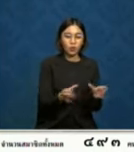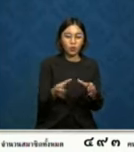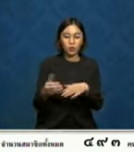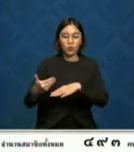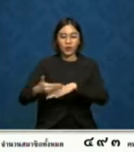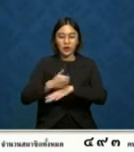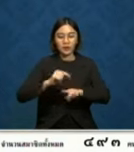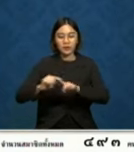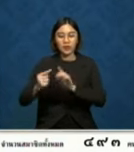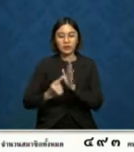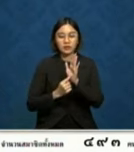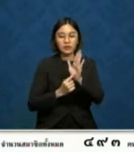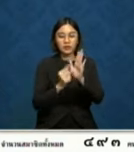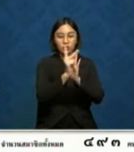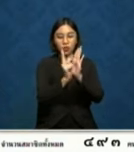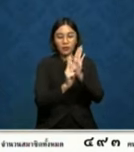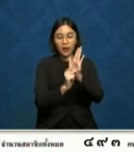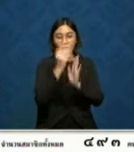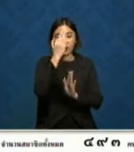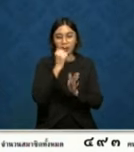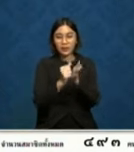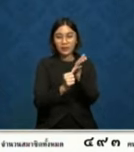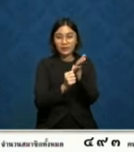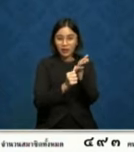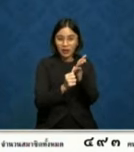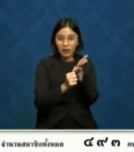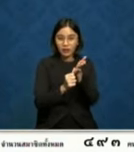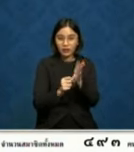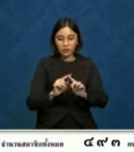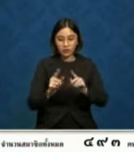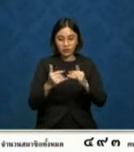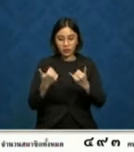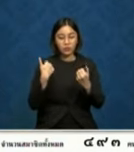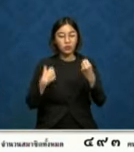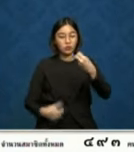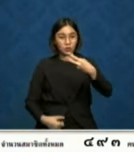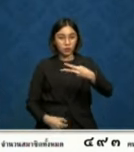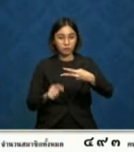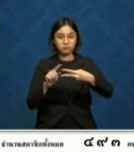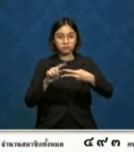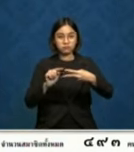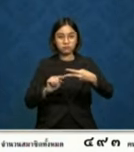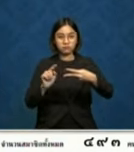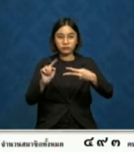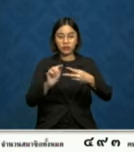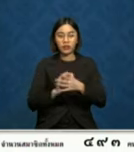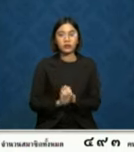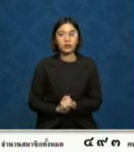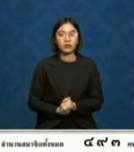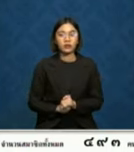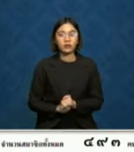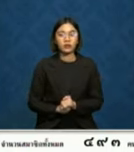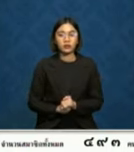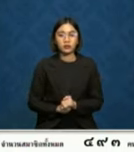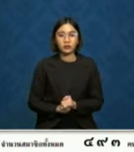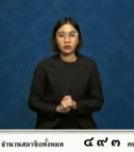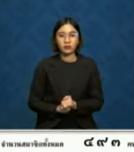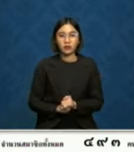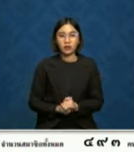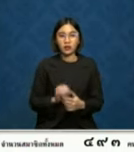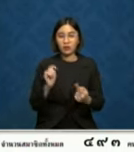เมืองเสนอกฎหมายฉบับนี้เข้ามาเพื่อแก้ทีนี้มันมี 2ประเด็นครับท่านประธานครับคือประเด็นของ